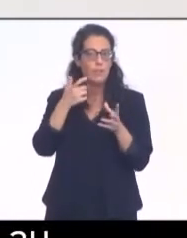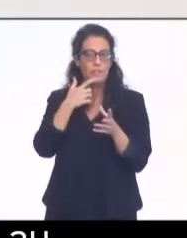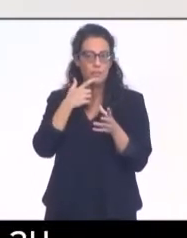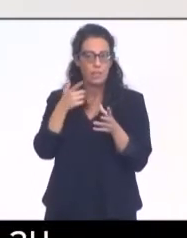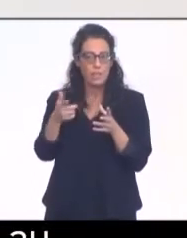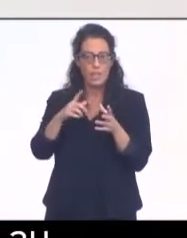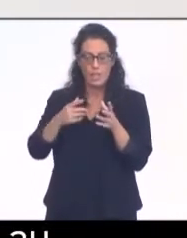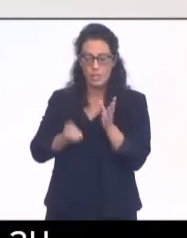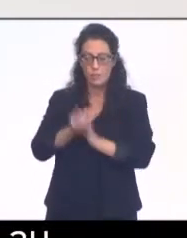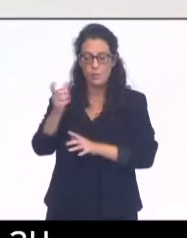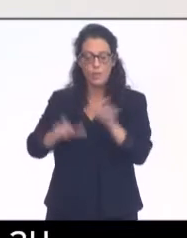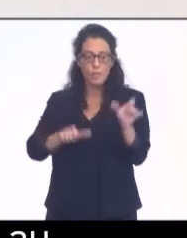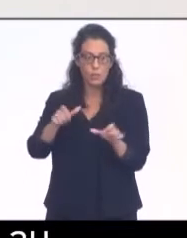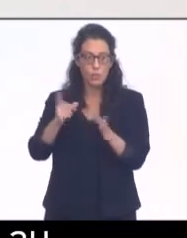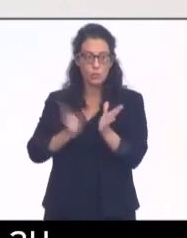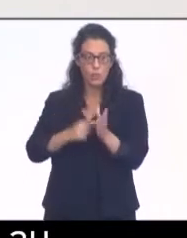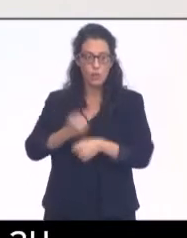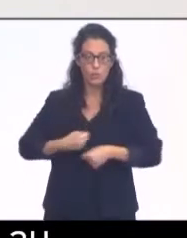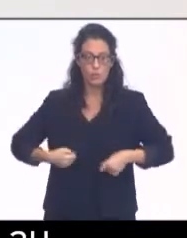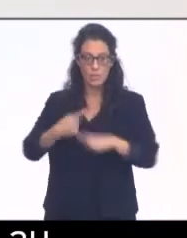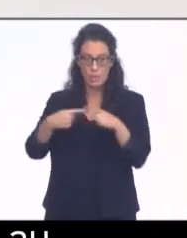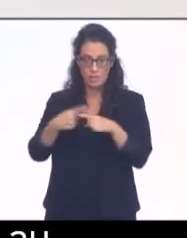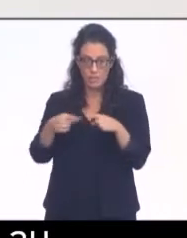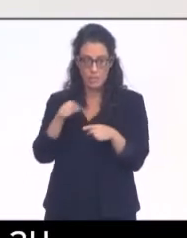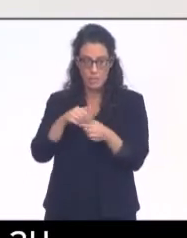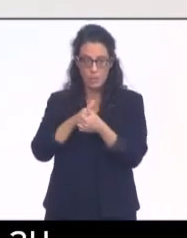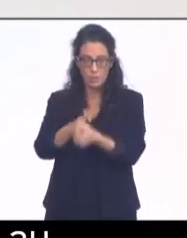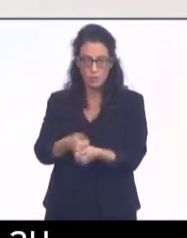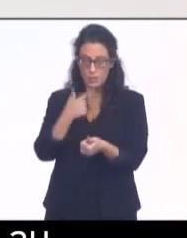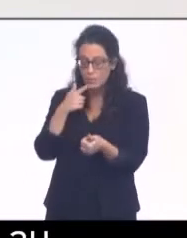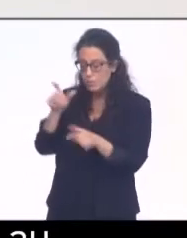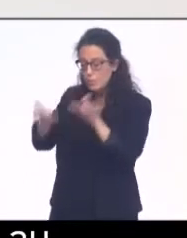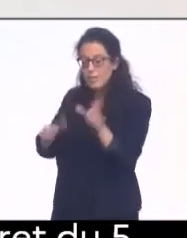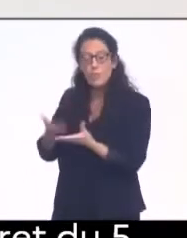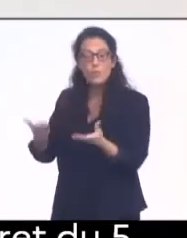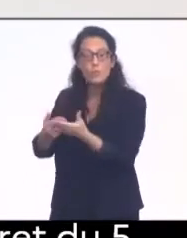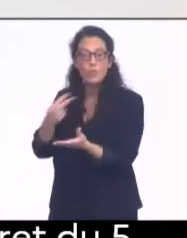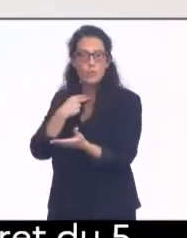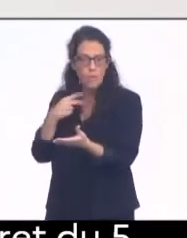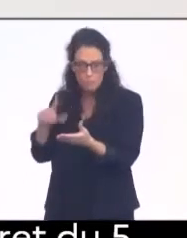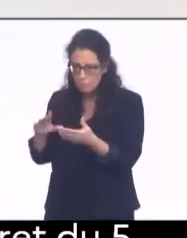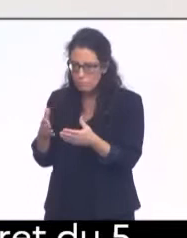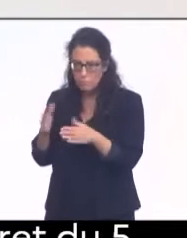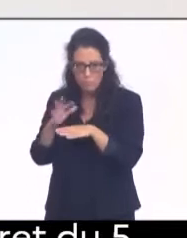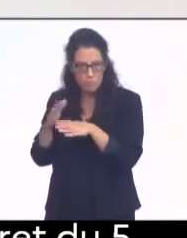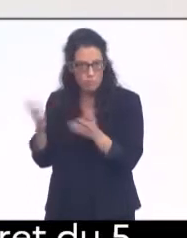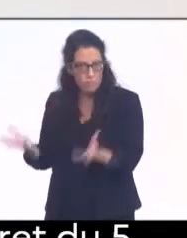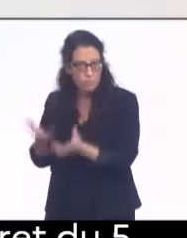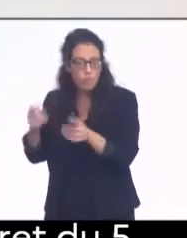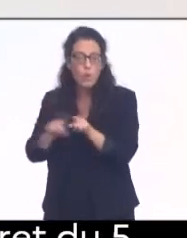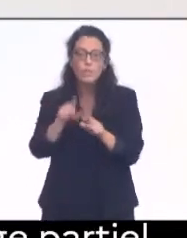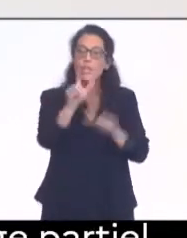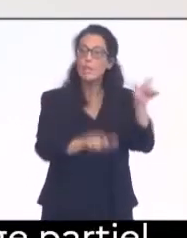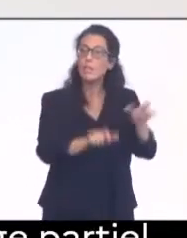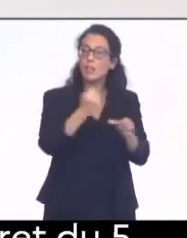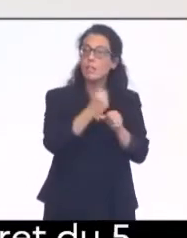partiel. Donc nous sommes aux côtés des personnes en situation de handicap. Je tiens à préciser aussi que les personnes qui travaillent en ESAT peuvent avoir